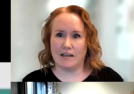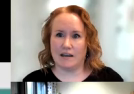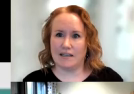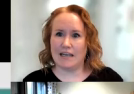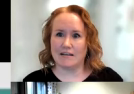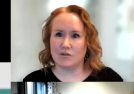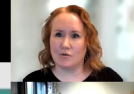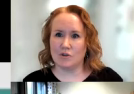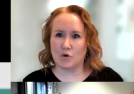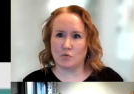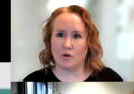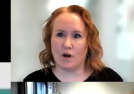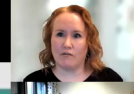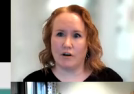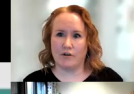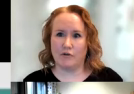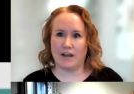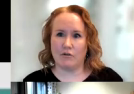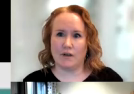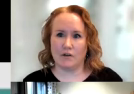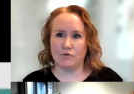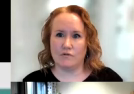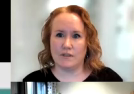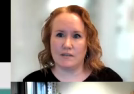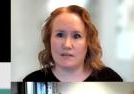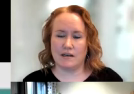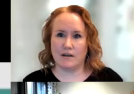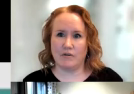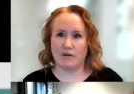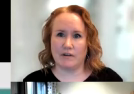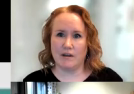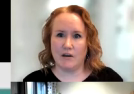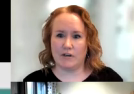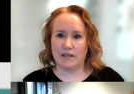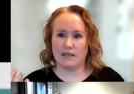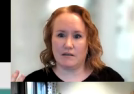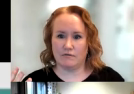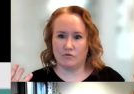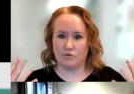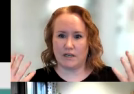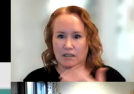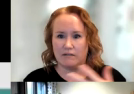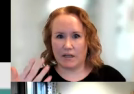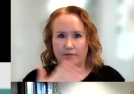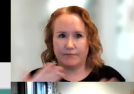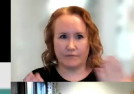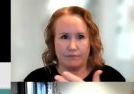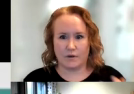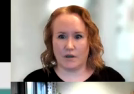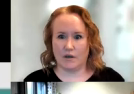der det gjenstår noen spørsmål å avklare før det eventuelt kan utvides til privat. Fordi de to